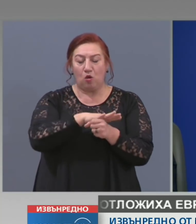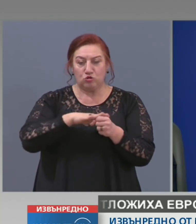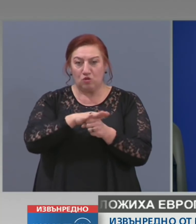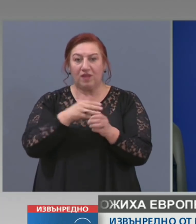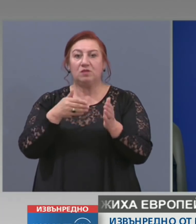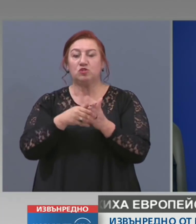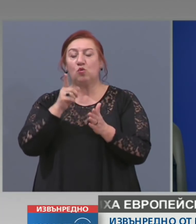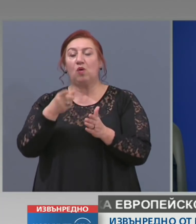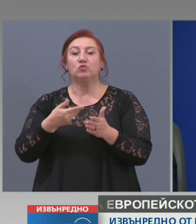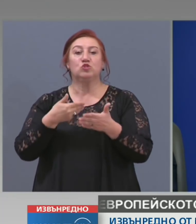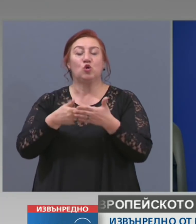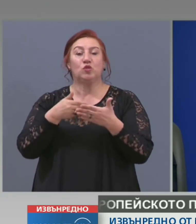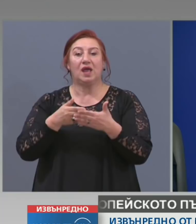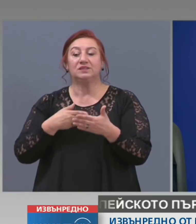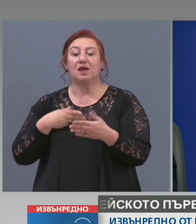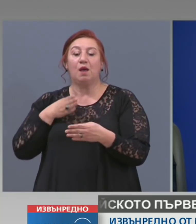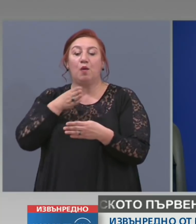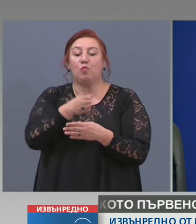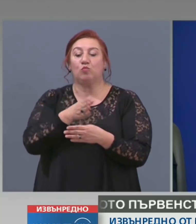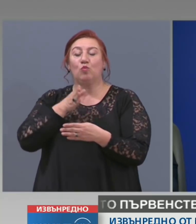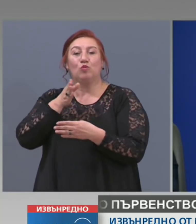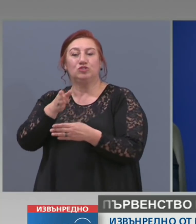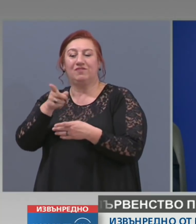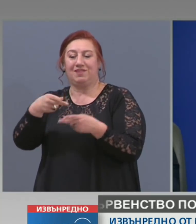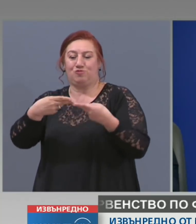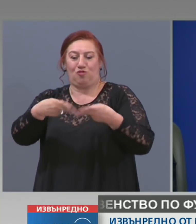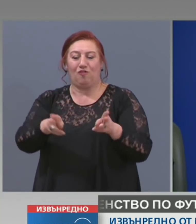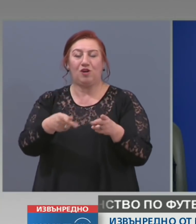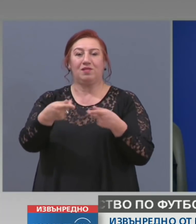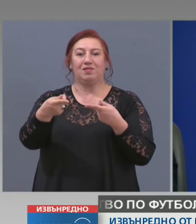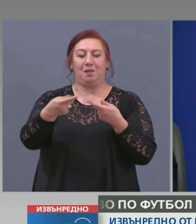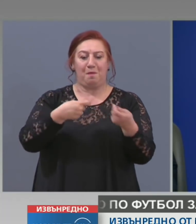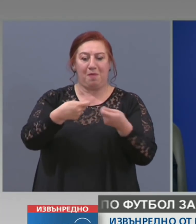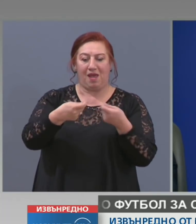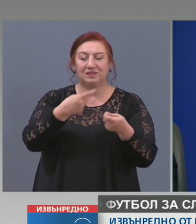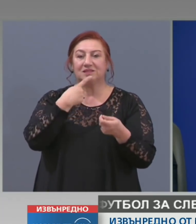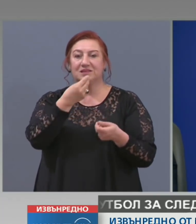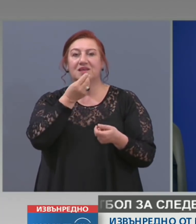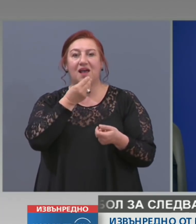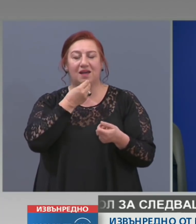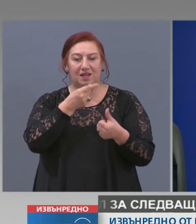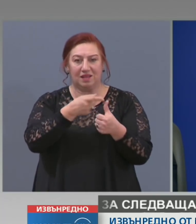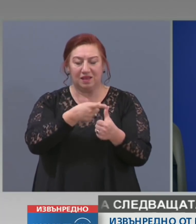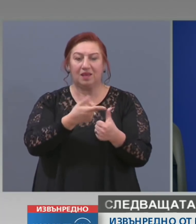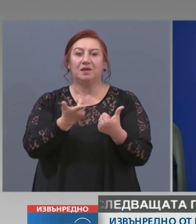касае посещаването на тези отворени заведения, а именно магазините за хранителни